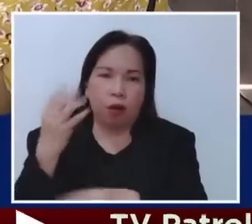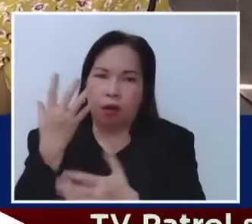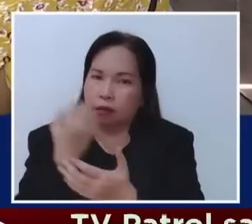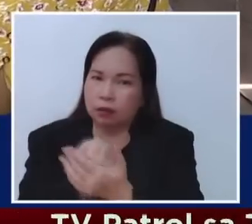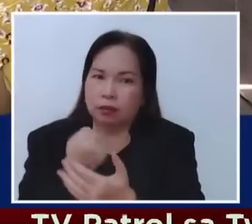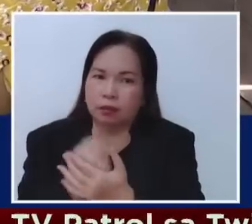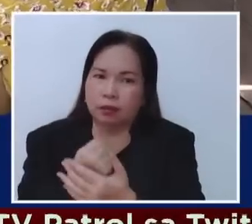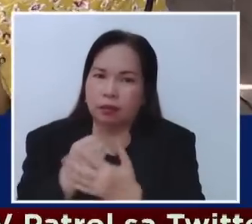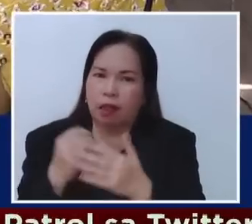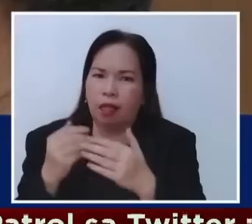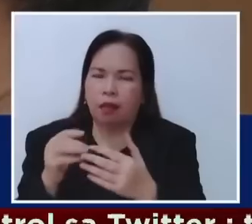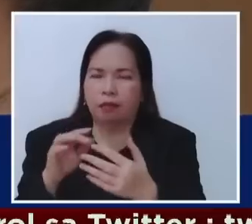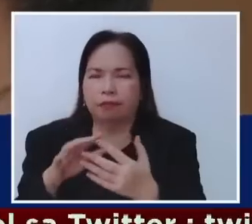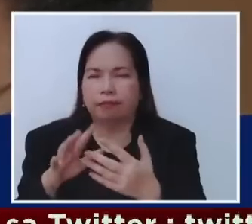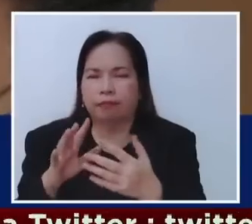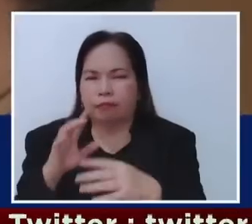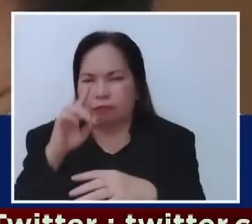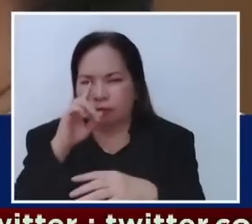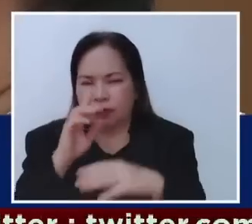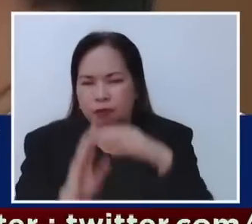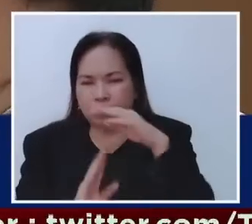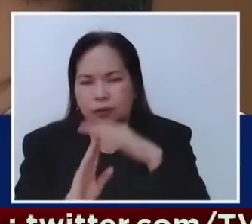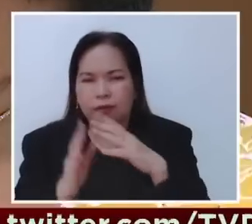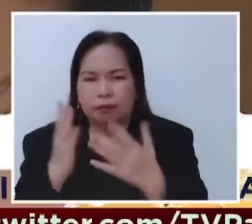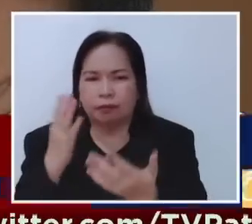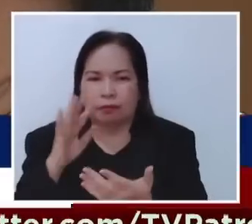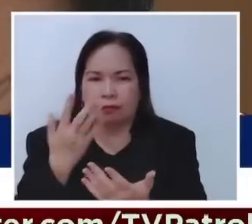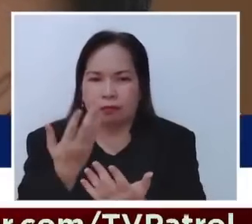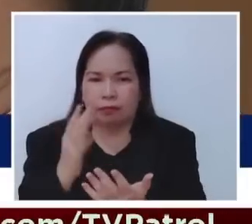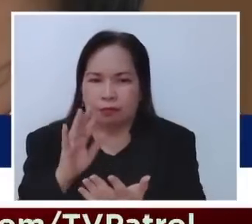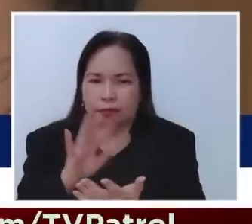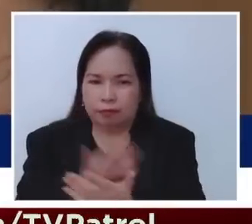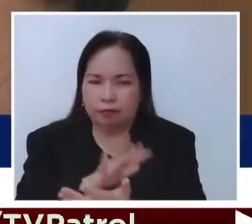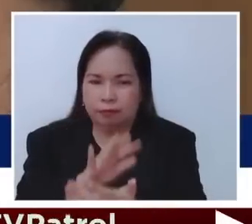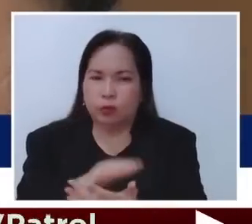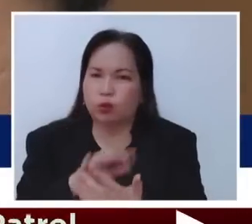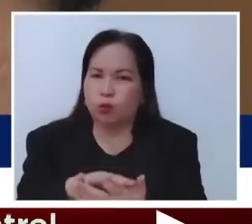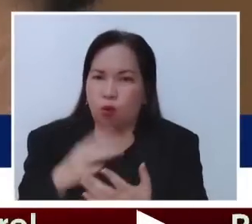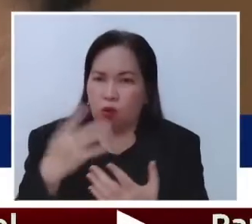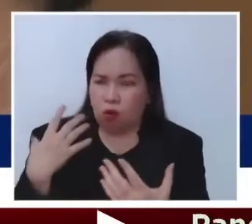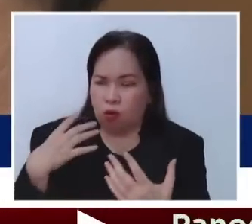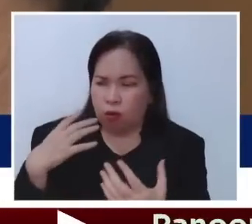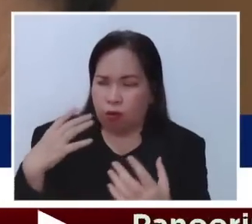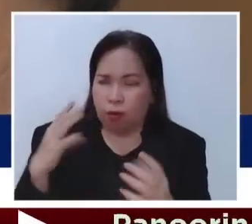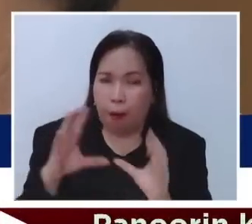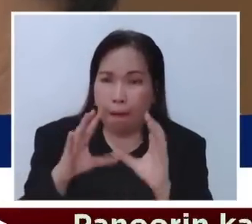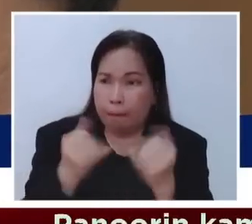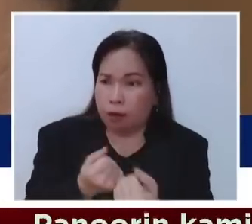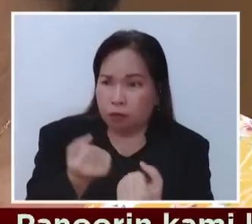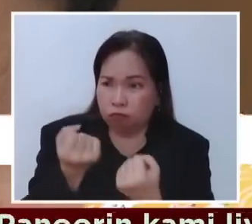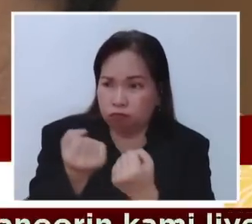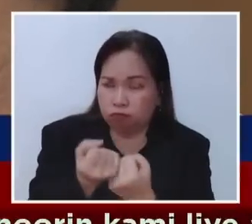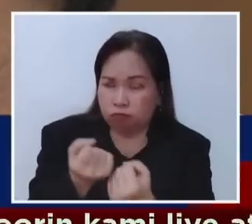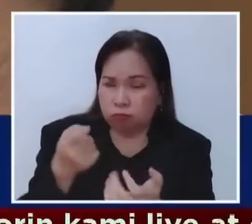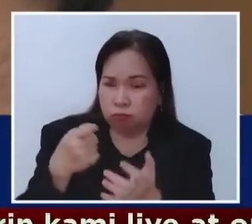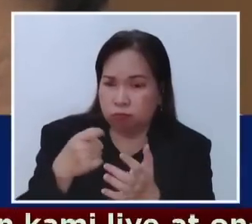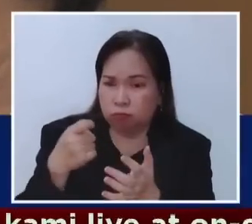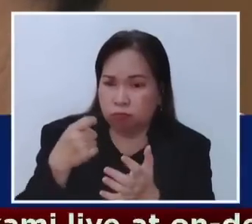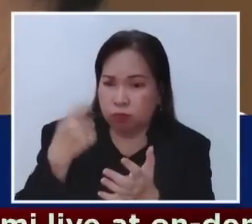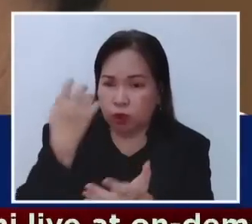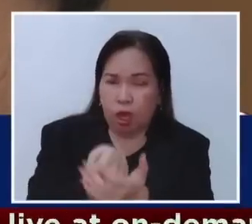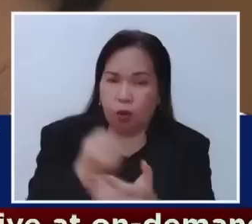oras ng employer. Kaya nga po ma'am, lumapit na kami dito ma'am kasi yung inaalala namin